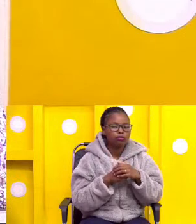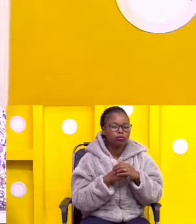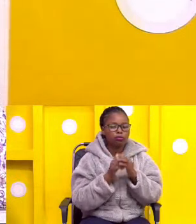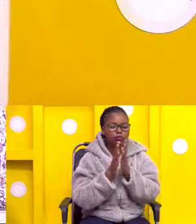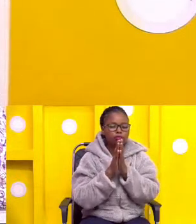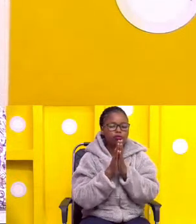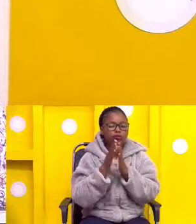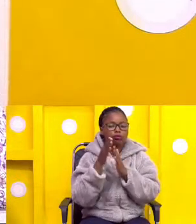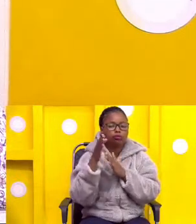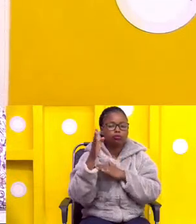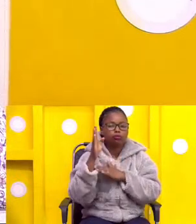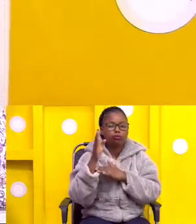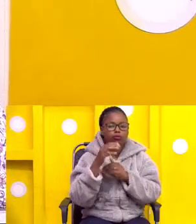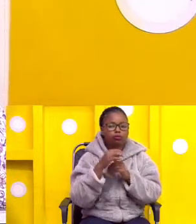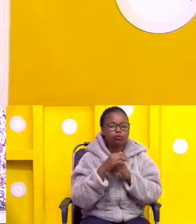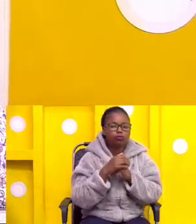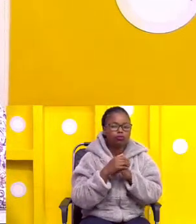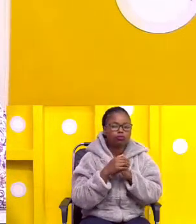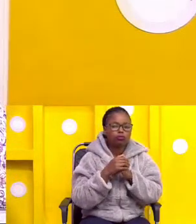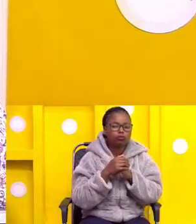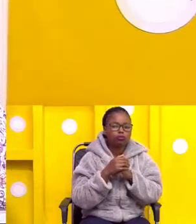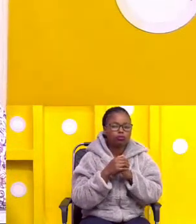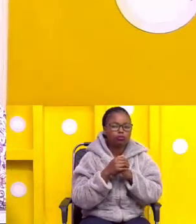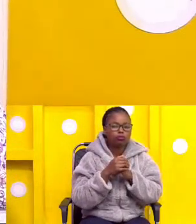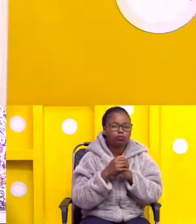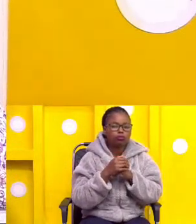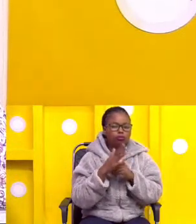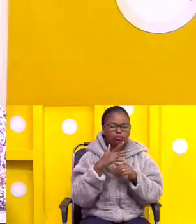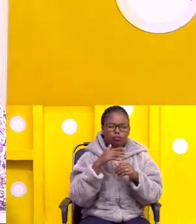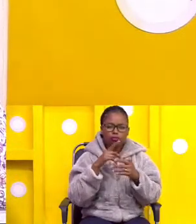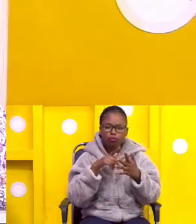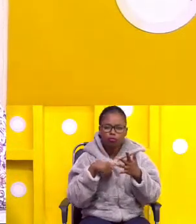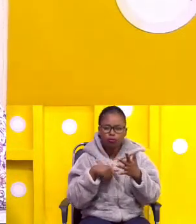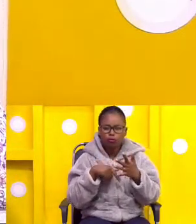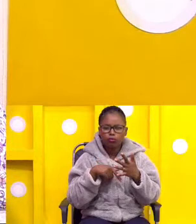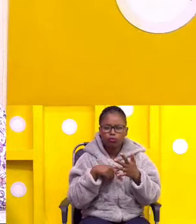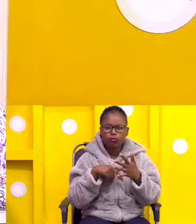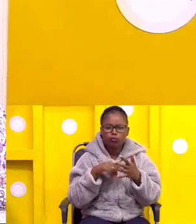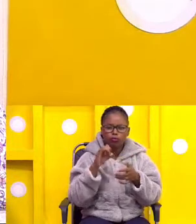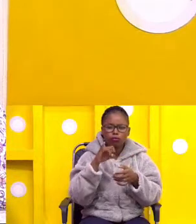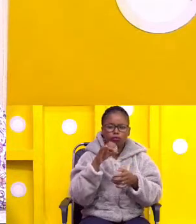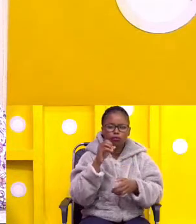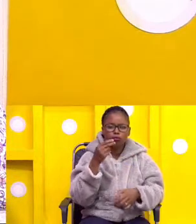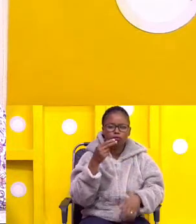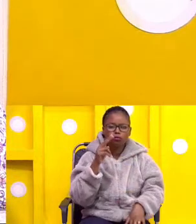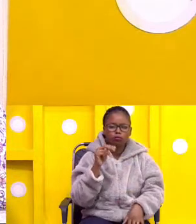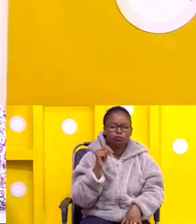Wanasi fie sana. Ati nini? John.